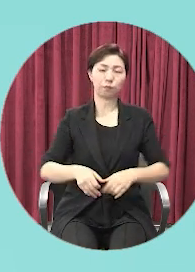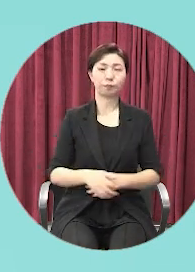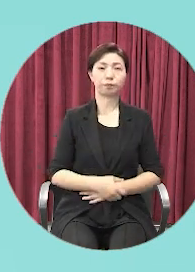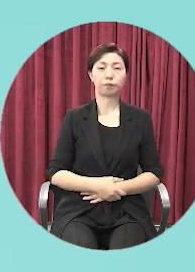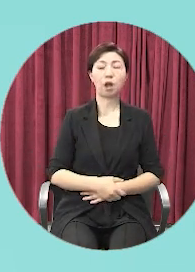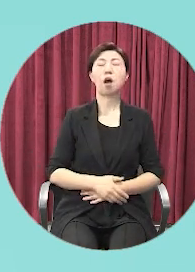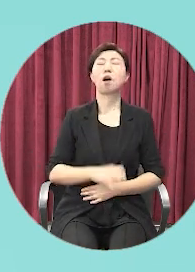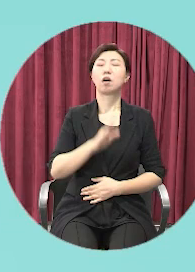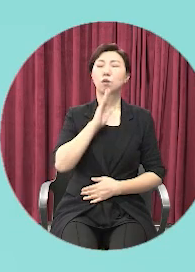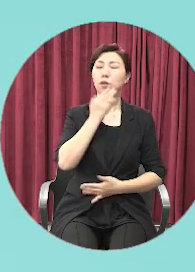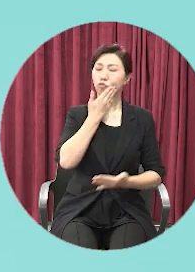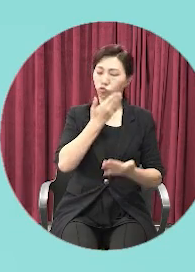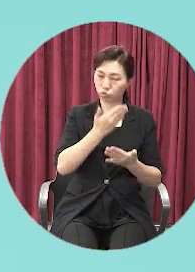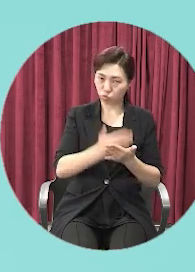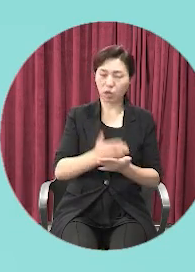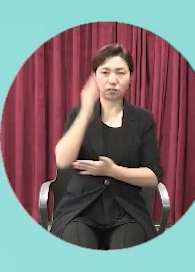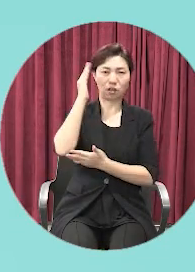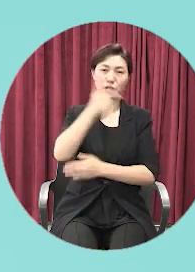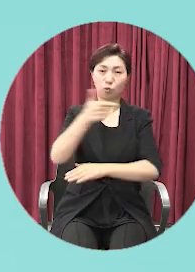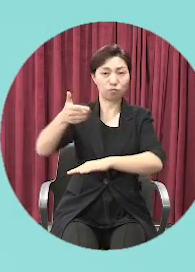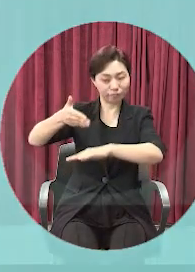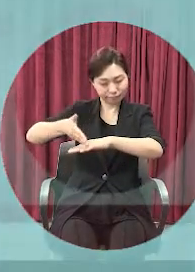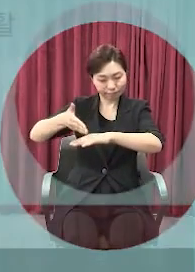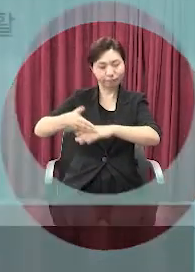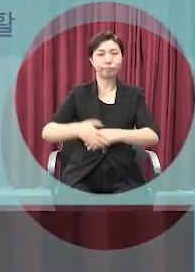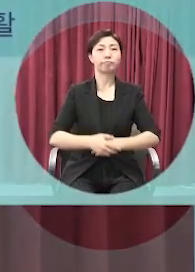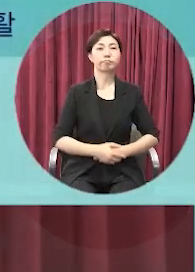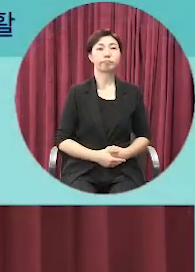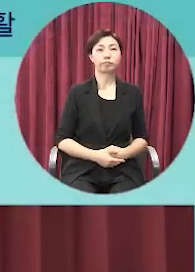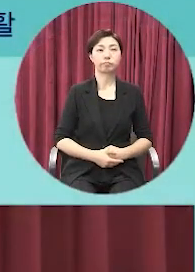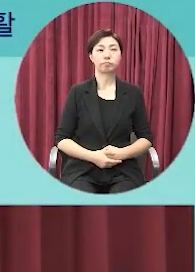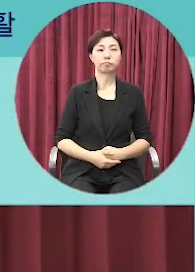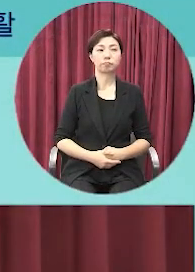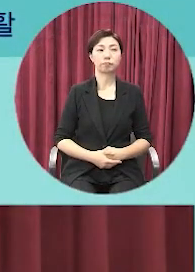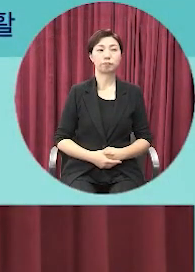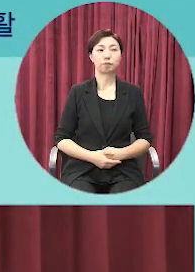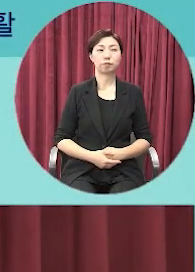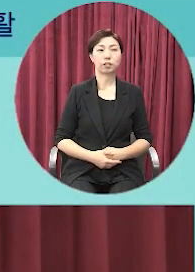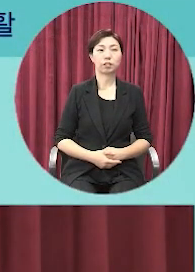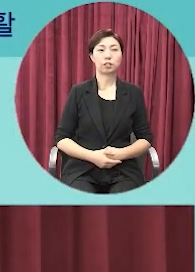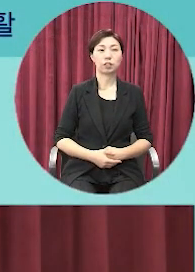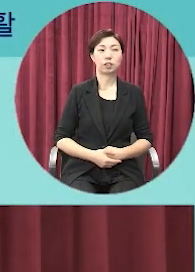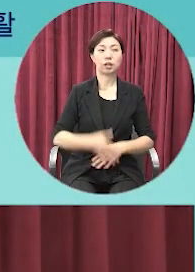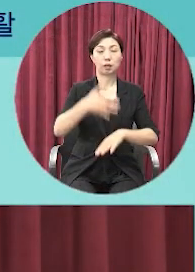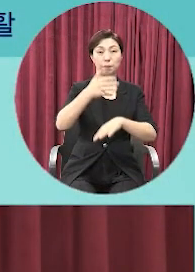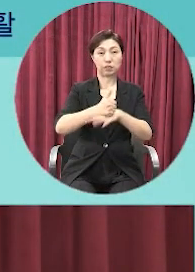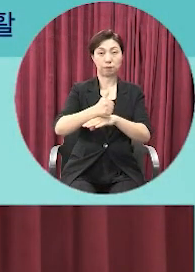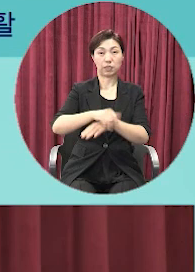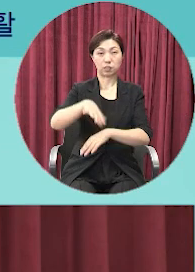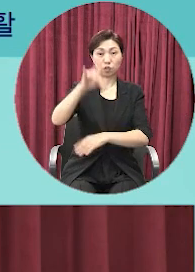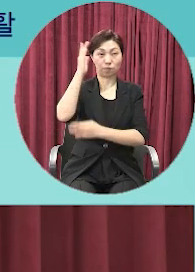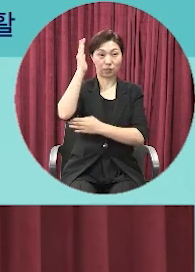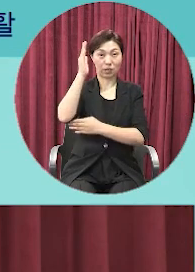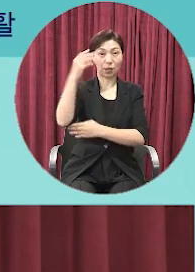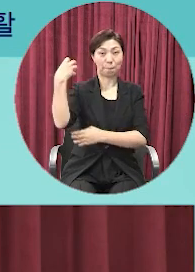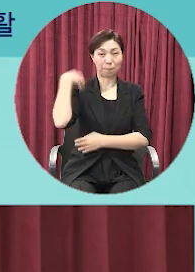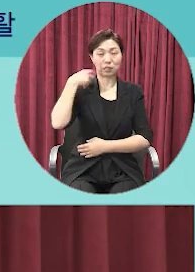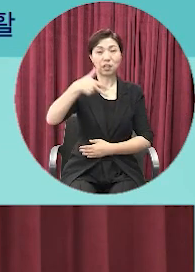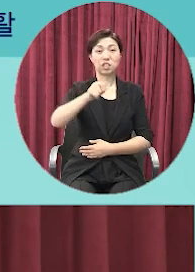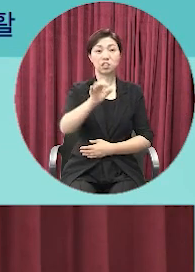중요한 말씀 감사드립니다. 마지막으로 우리 제 세션의 키노트 스피커를 맡으셨던 정용수